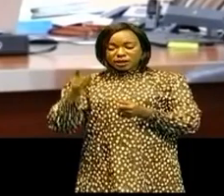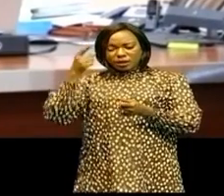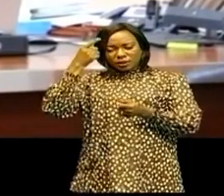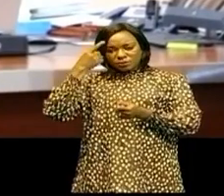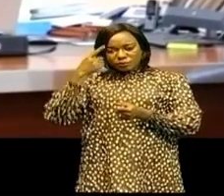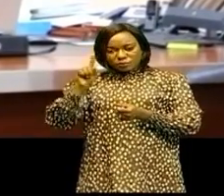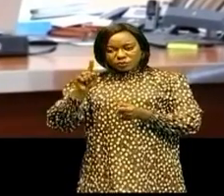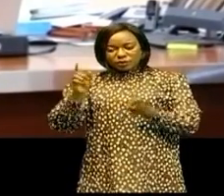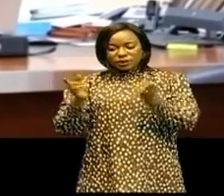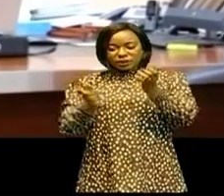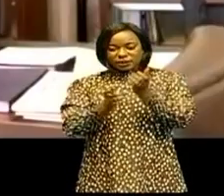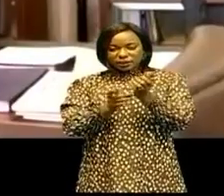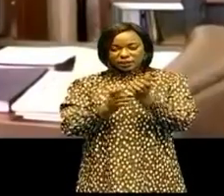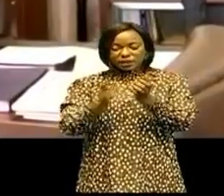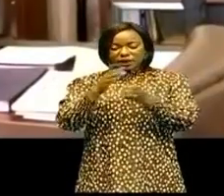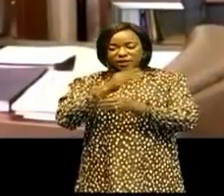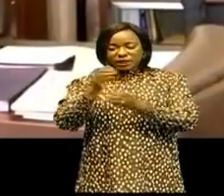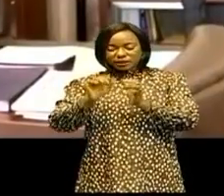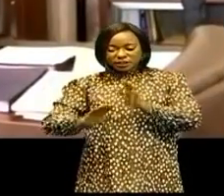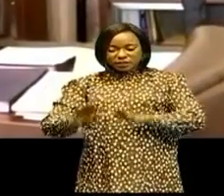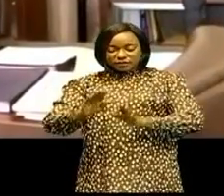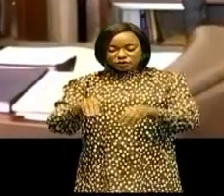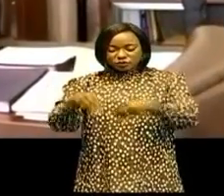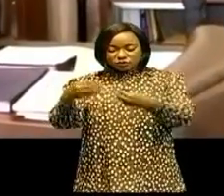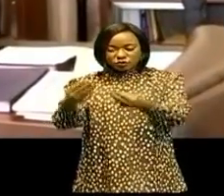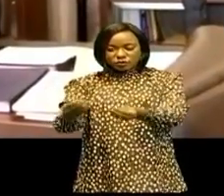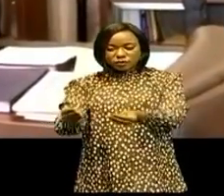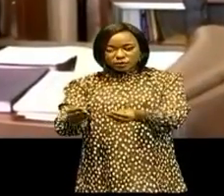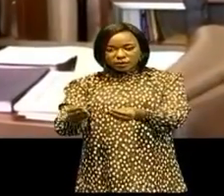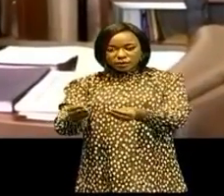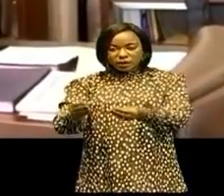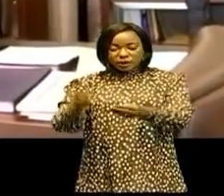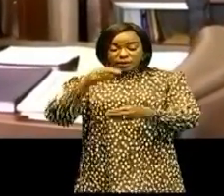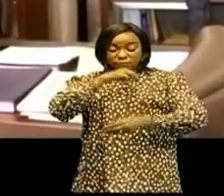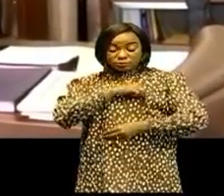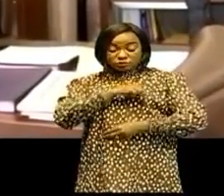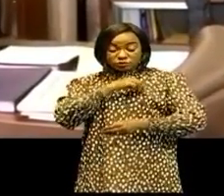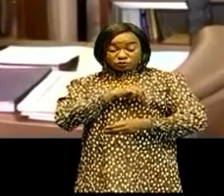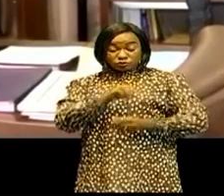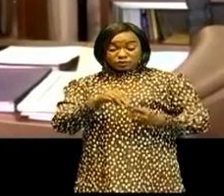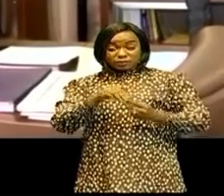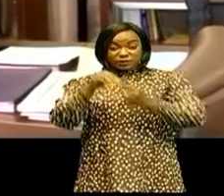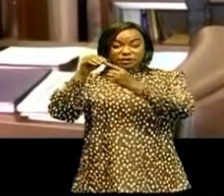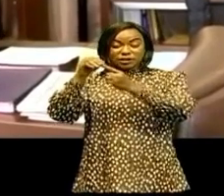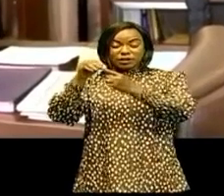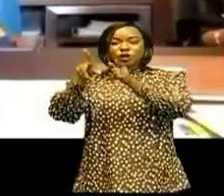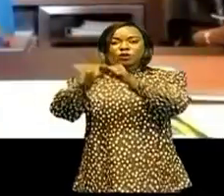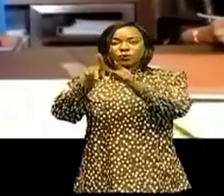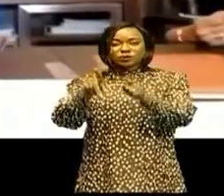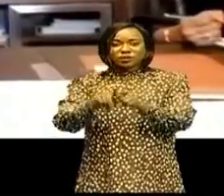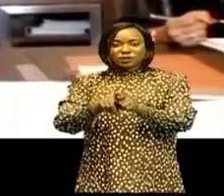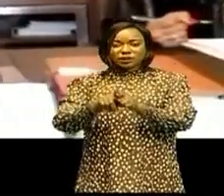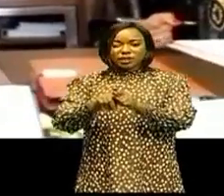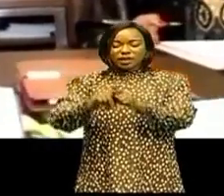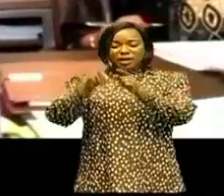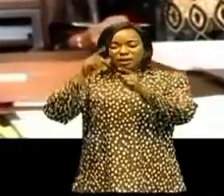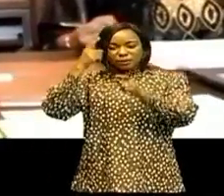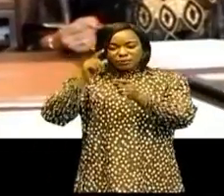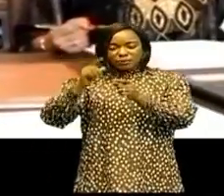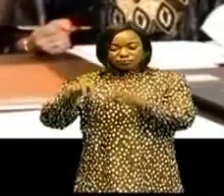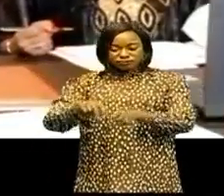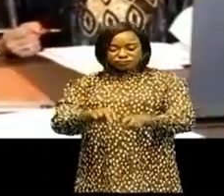et technique qui a investi des attributions et missions précises, dont celle de l'élaboration des